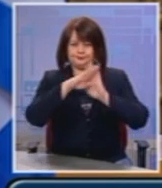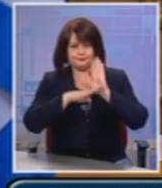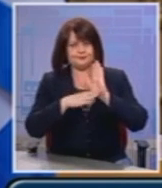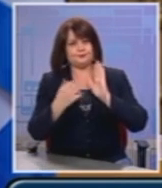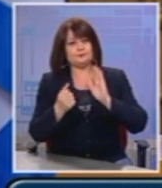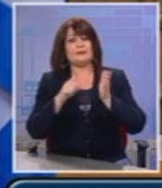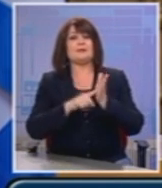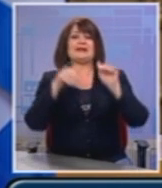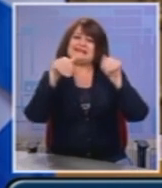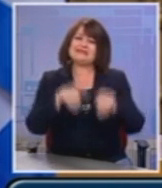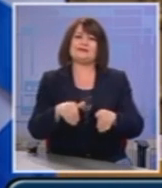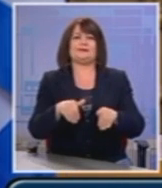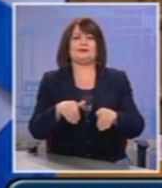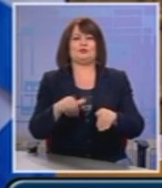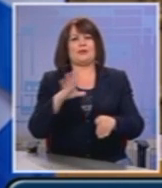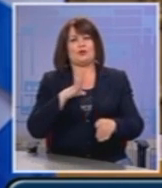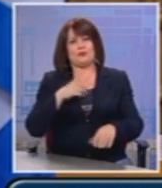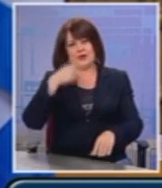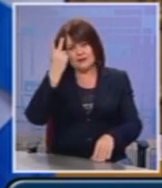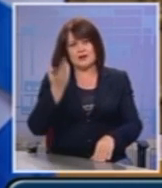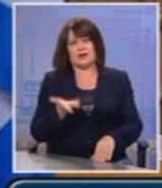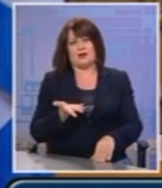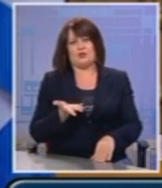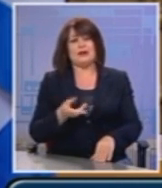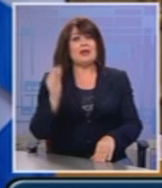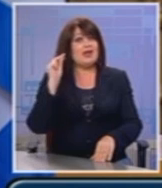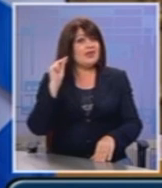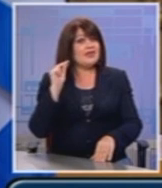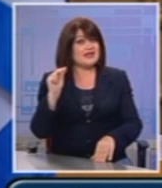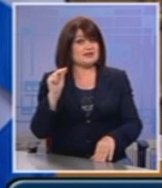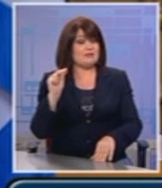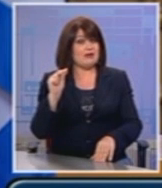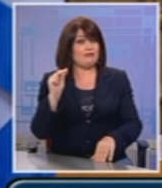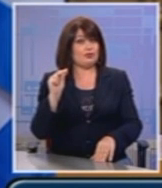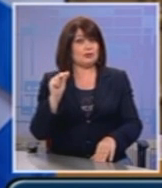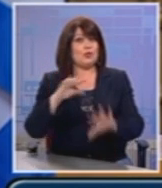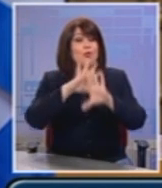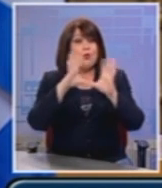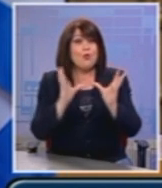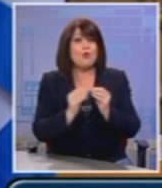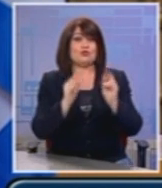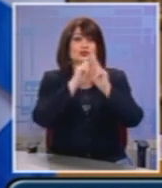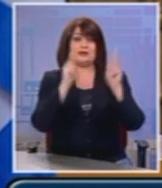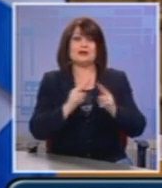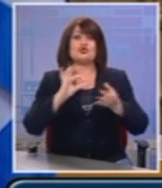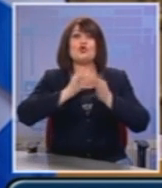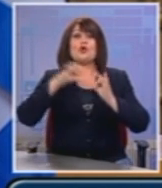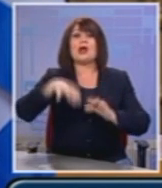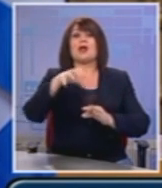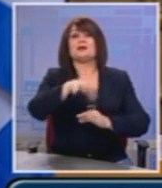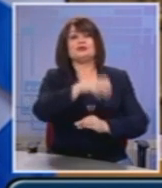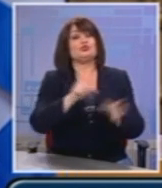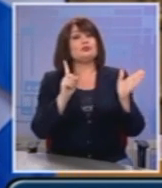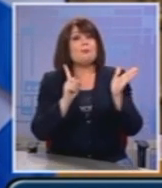σεβασμού των ανθρωπίνων δικαιωμάτων δεσμεύουν απολύτως τους διεθνείς οργανισμούς δεν